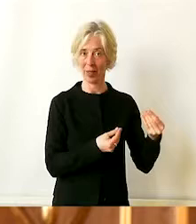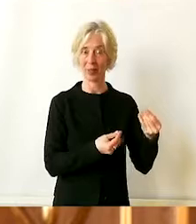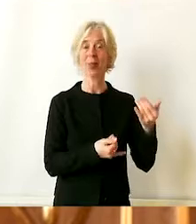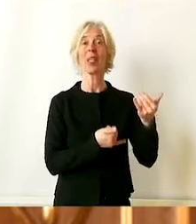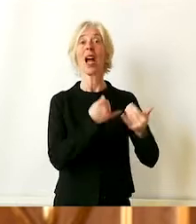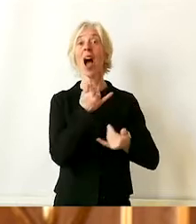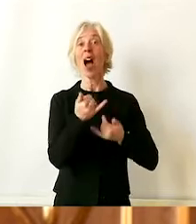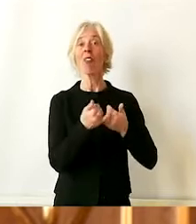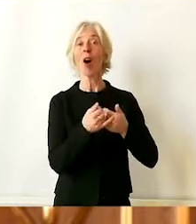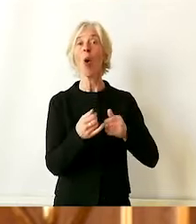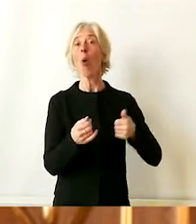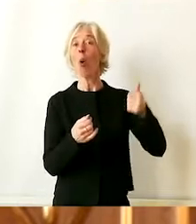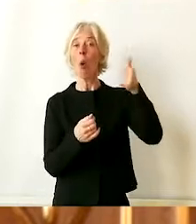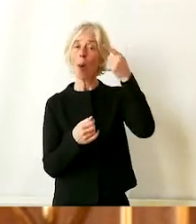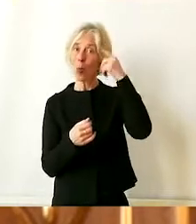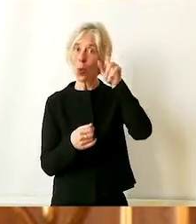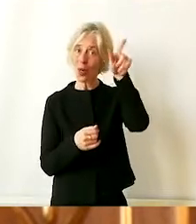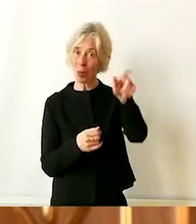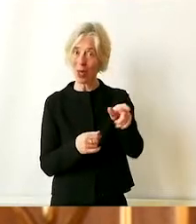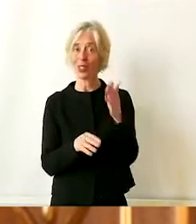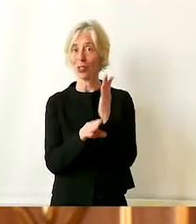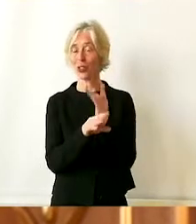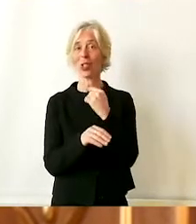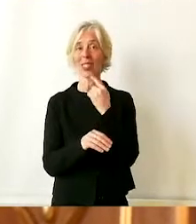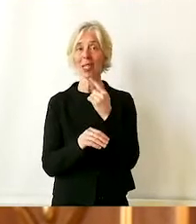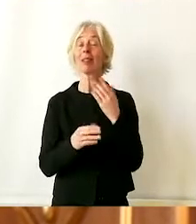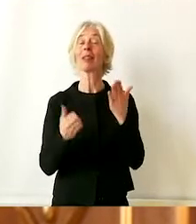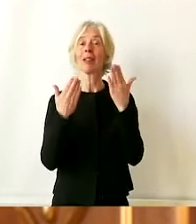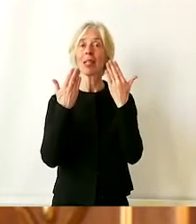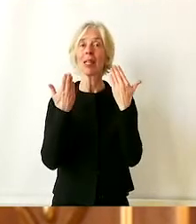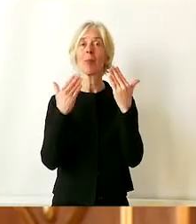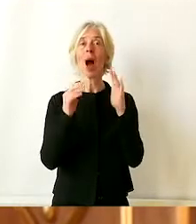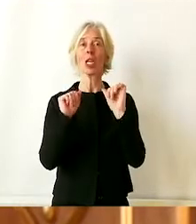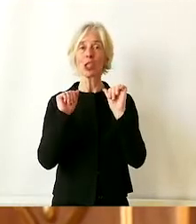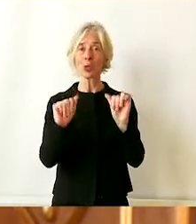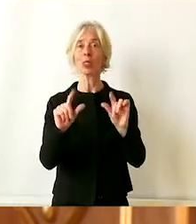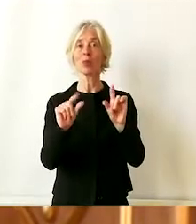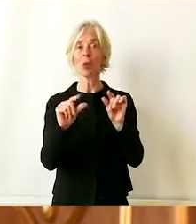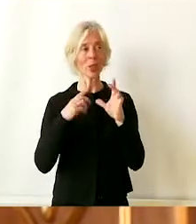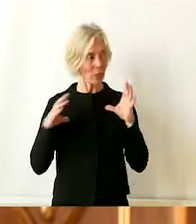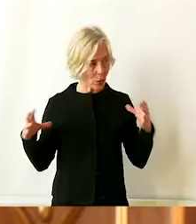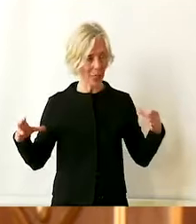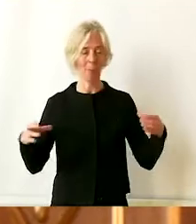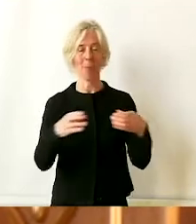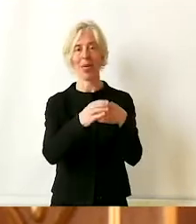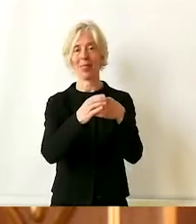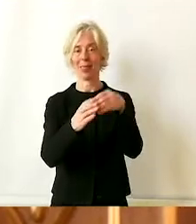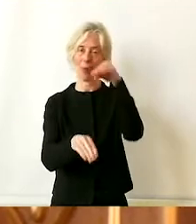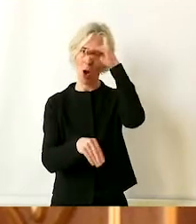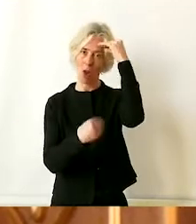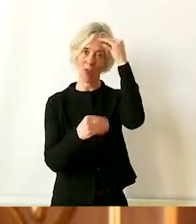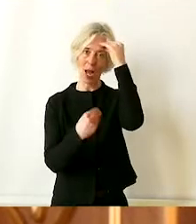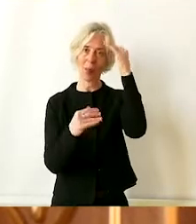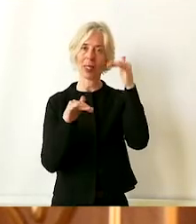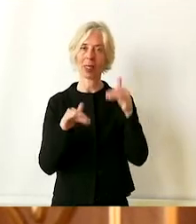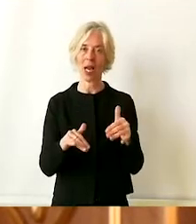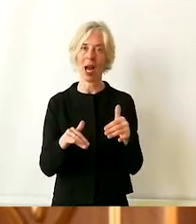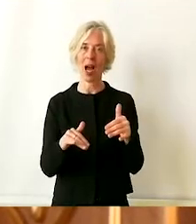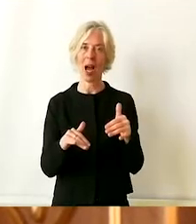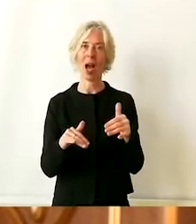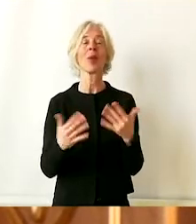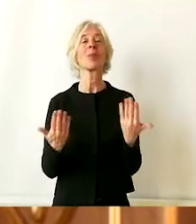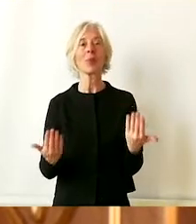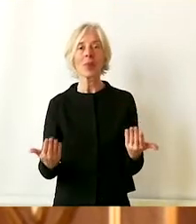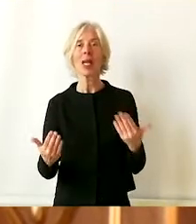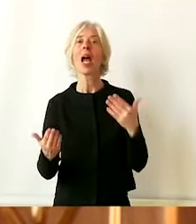eine Gemeinschaftsaufgabe. Das haben wir sehr früh gesehen bei der beauftragten Studie der Klimakom, in dem doch deutlich